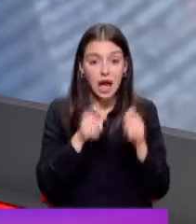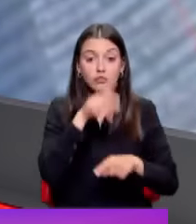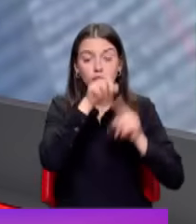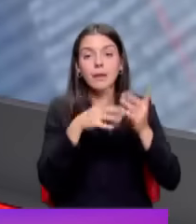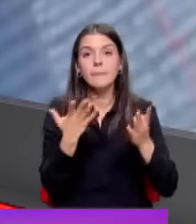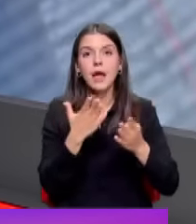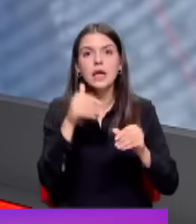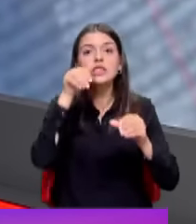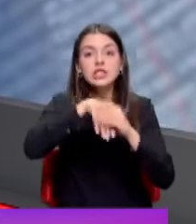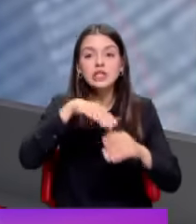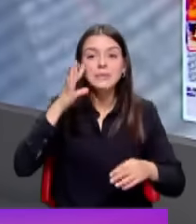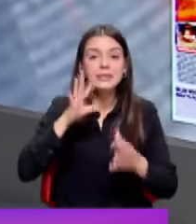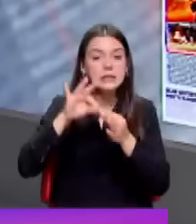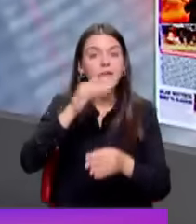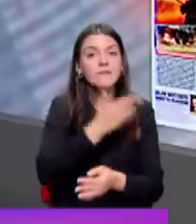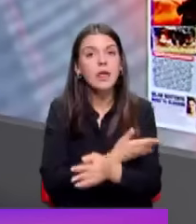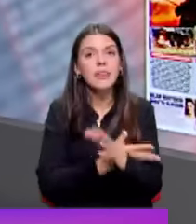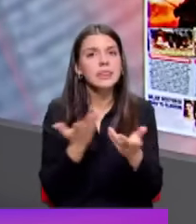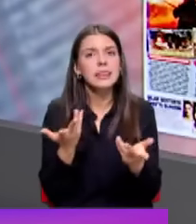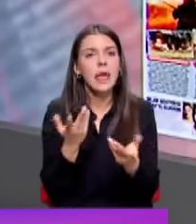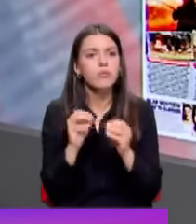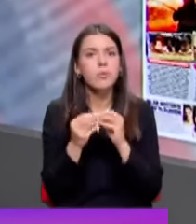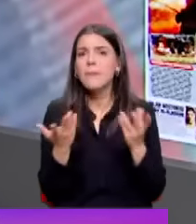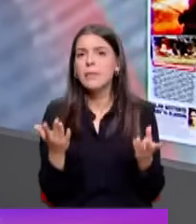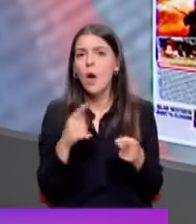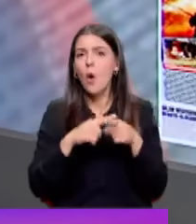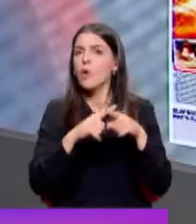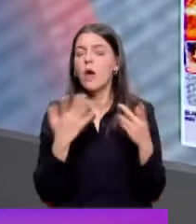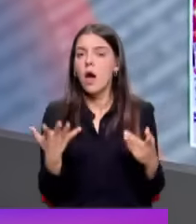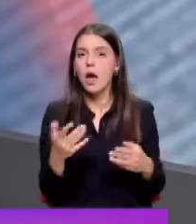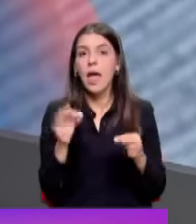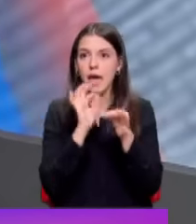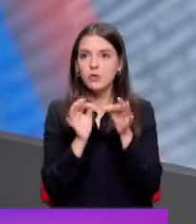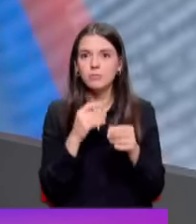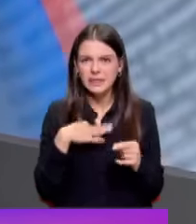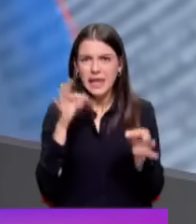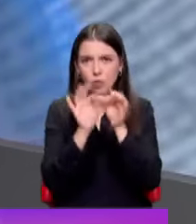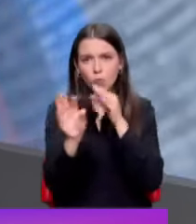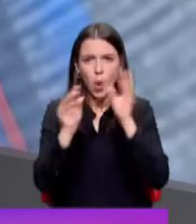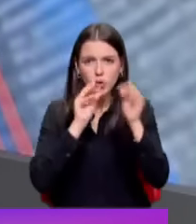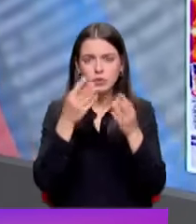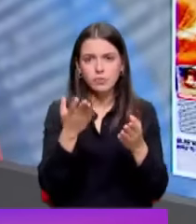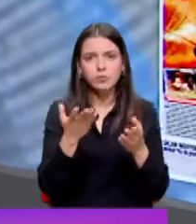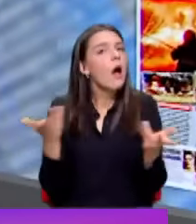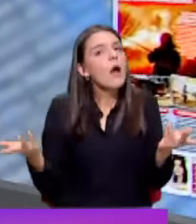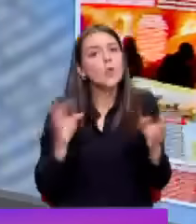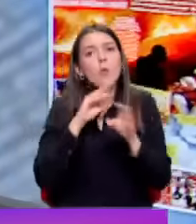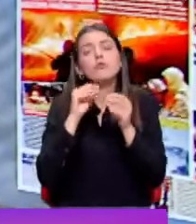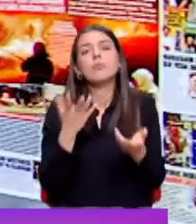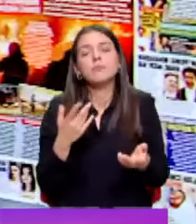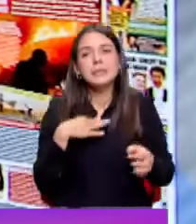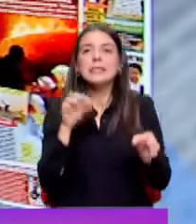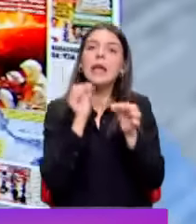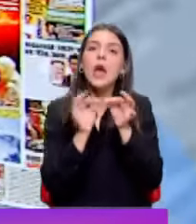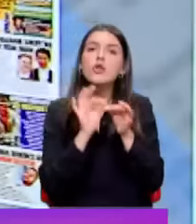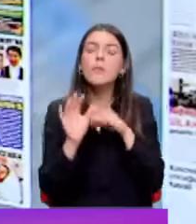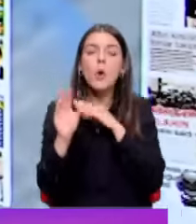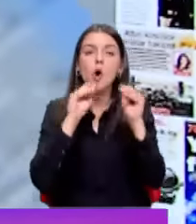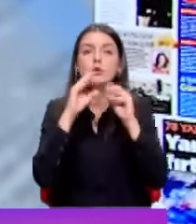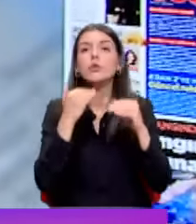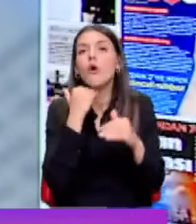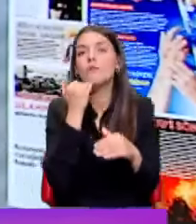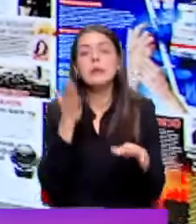ortak derdi ne? Ekonomi, öyle değil mi? Peki biz ekonomiyi konuşabiliyor muyuz? Hayır, konuşamıyoruz. Biz ekonomiyi konuşamıyoruz